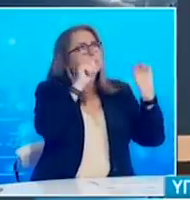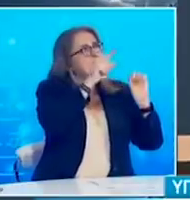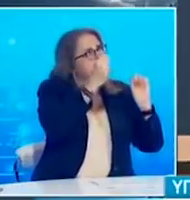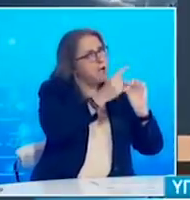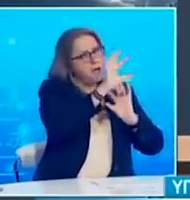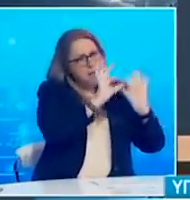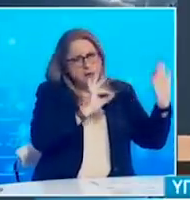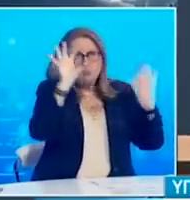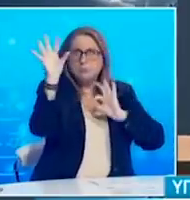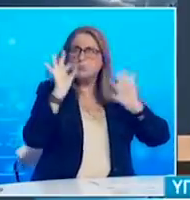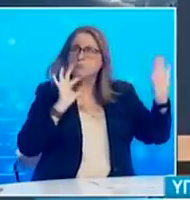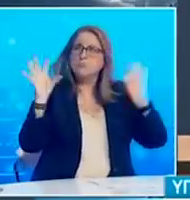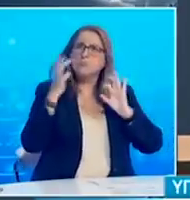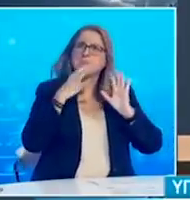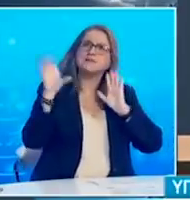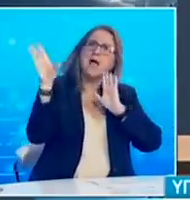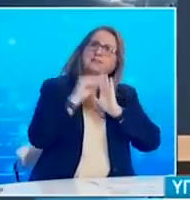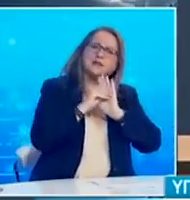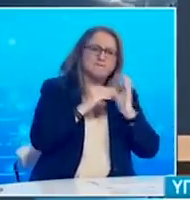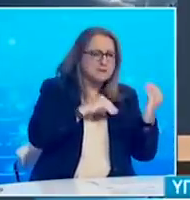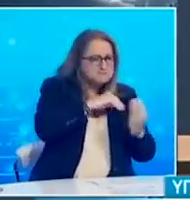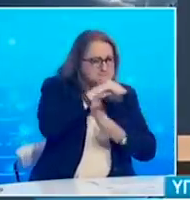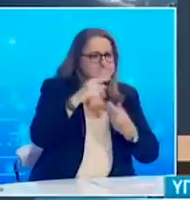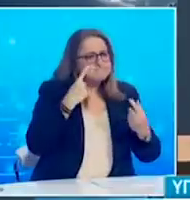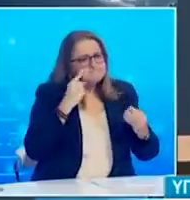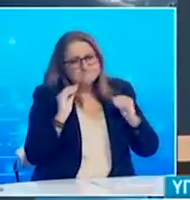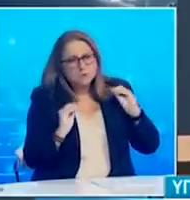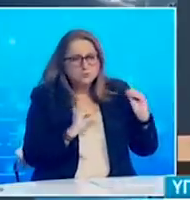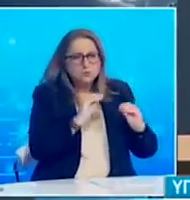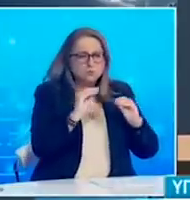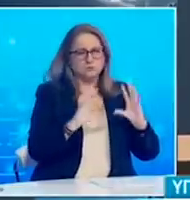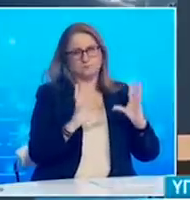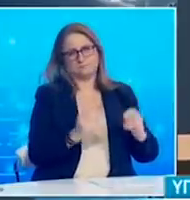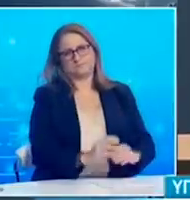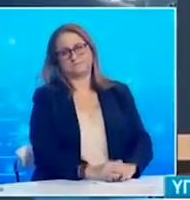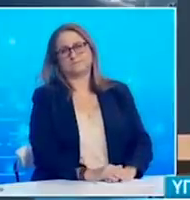στην εχνηλάτηση, που αφορούν στην ανάλυση, που αφορά στην μεταφορά δεδομένων.